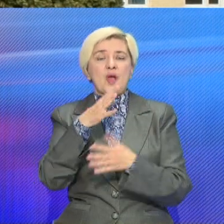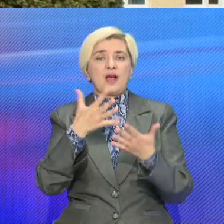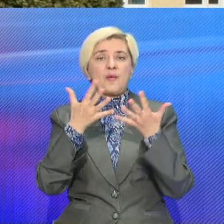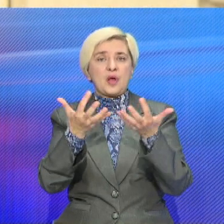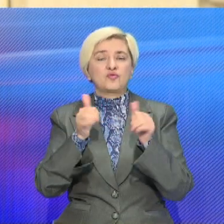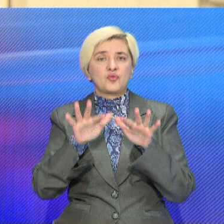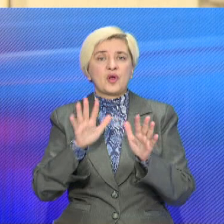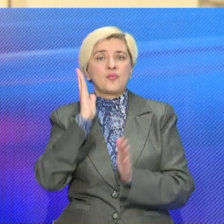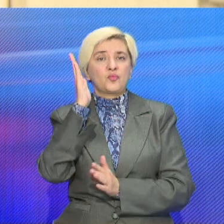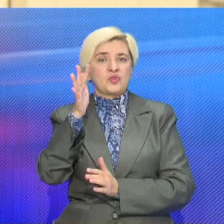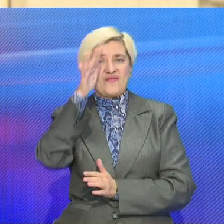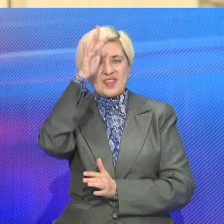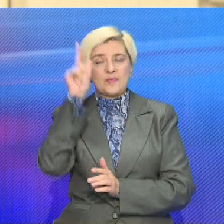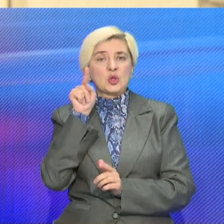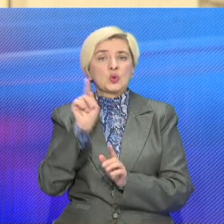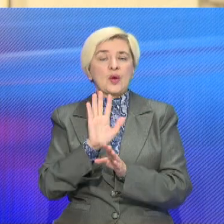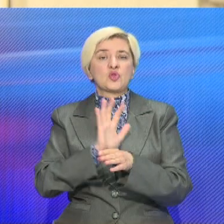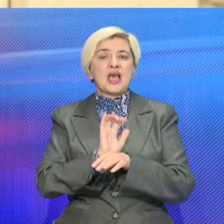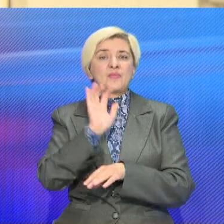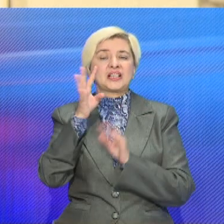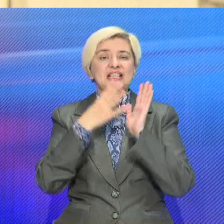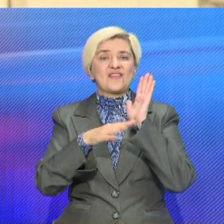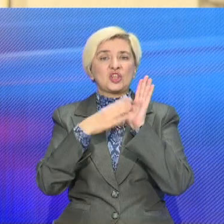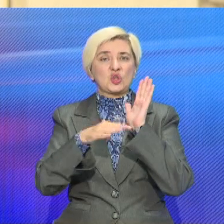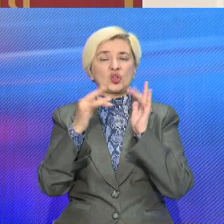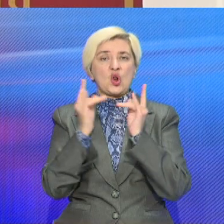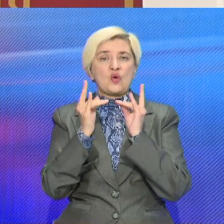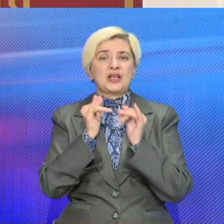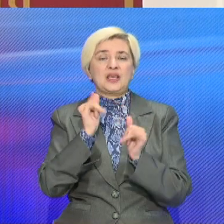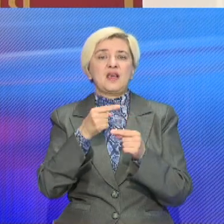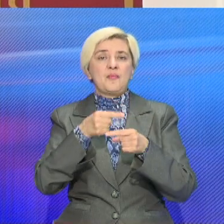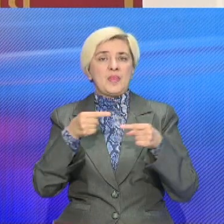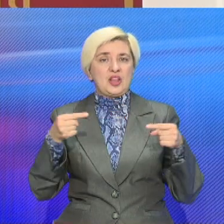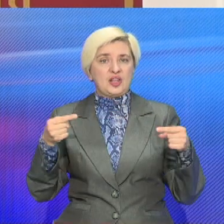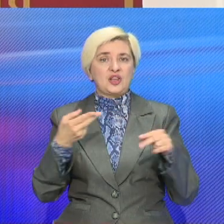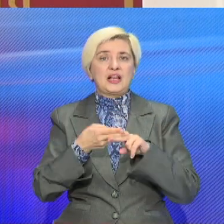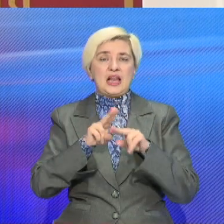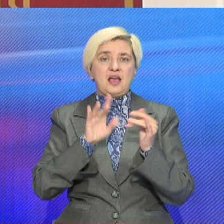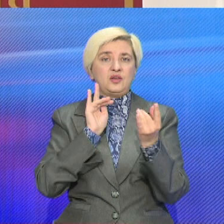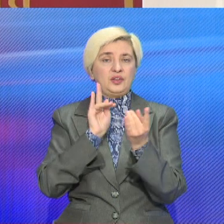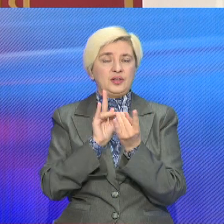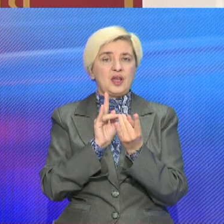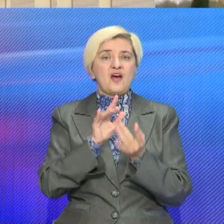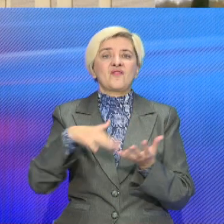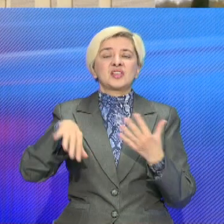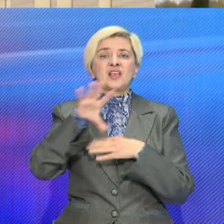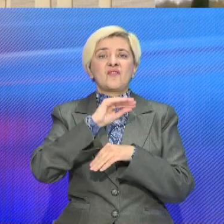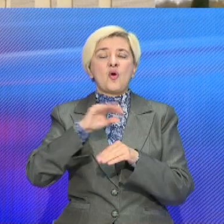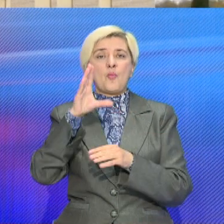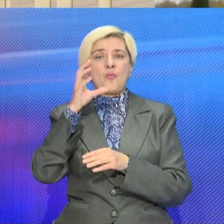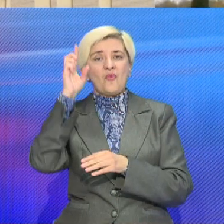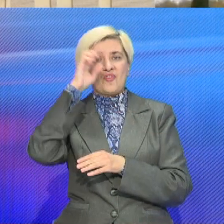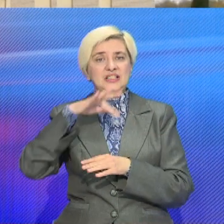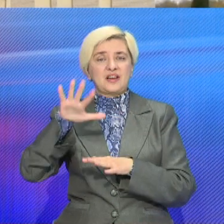стане Витебская. Туды будет накеравана 90 ложков и приналежности для их. Усяго ж по социальных установах краины будет размеркавана